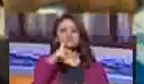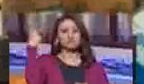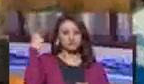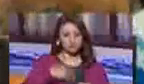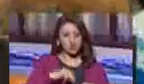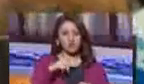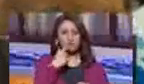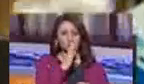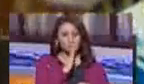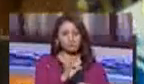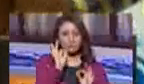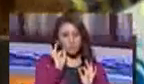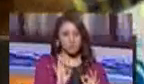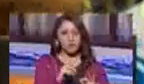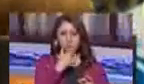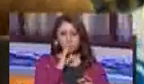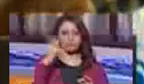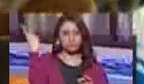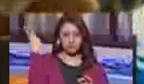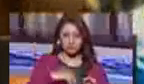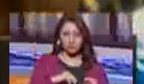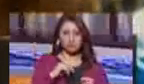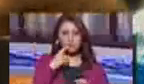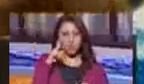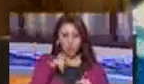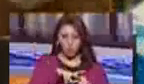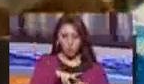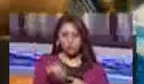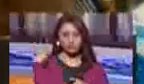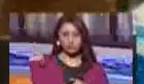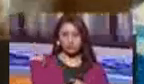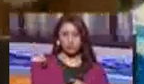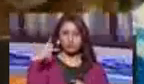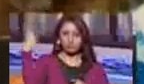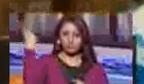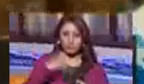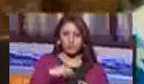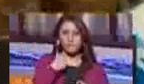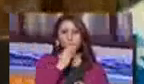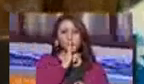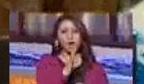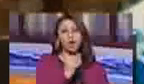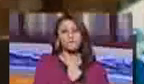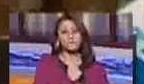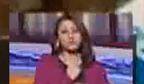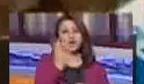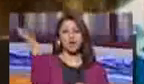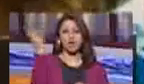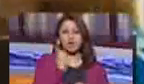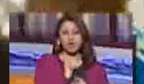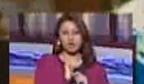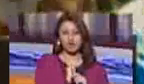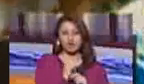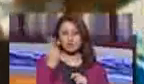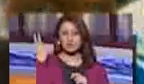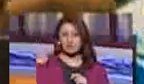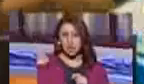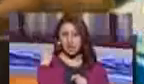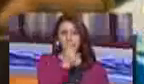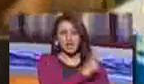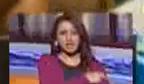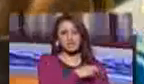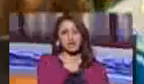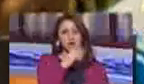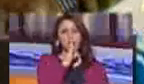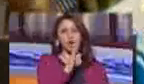دي الحقيقه، دي اخر كلام. قلت ان هم الشرطه اللي ضربتني وانا عاوز حق من اللي هم، اذا كان ضابط ولا عسكري عاوز